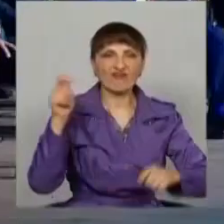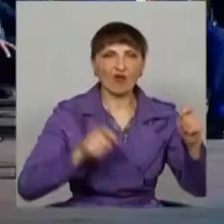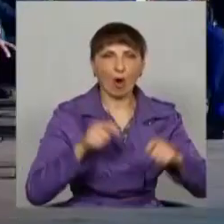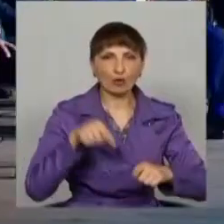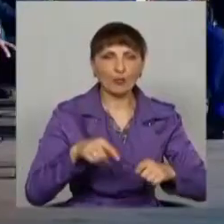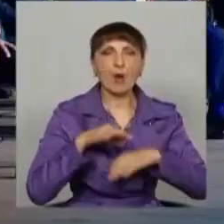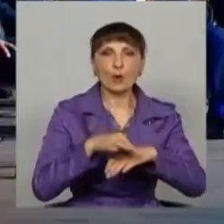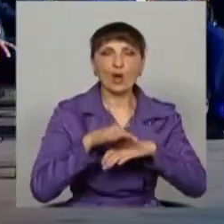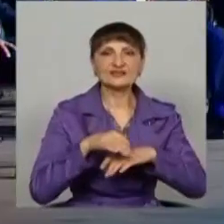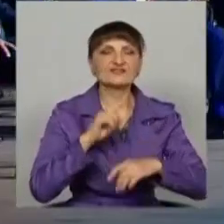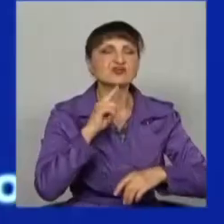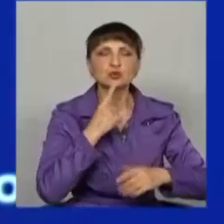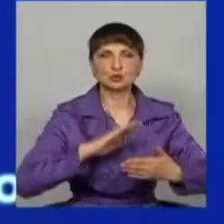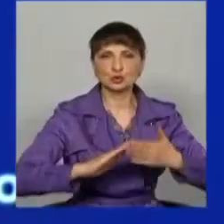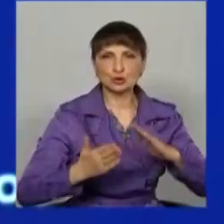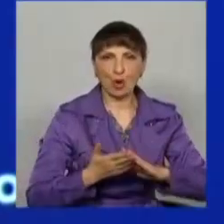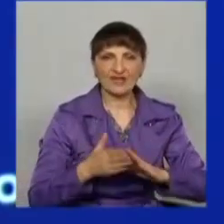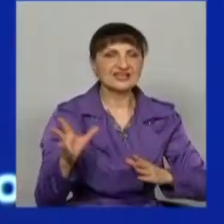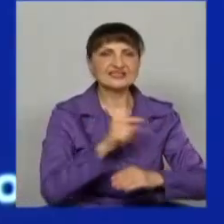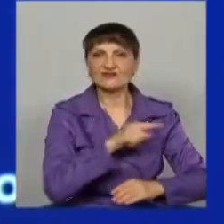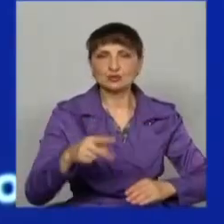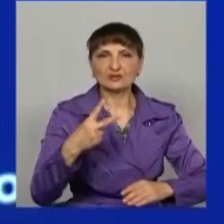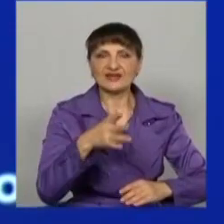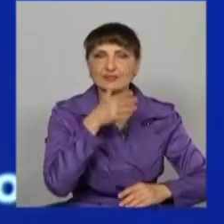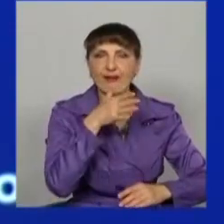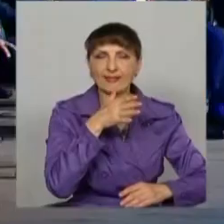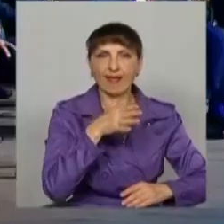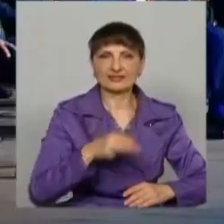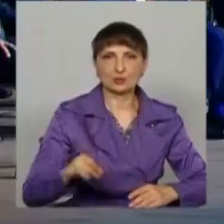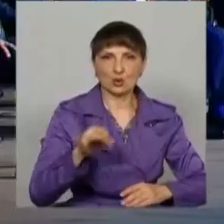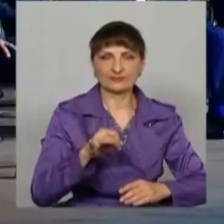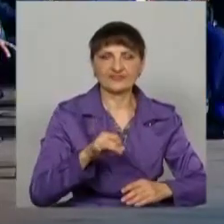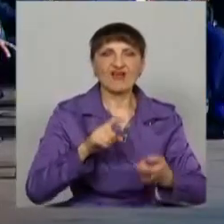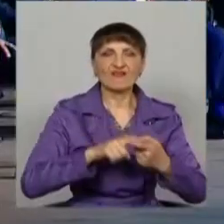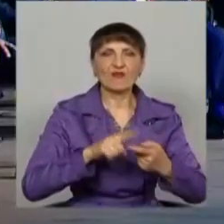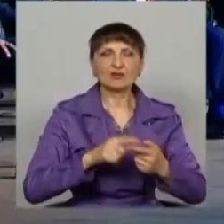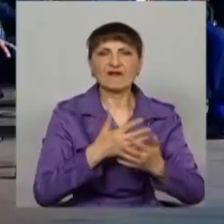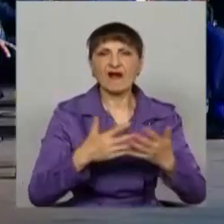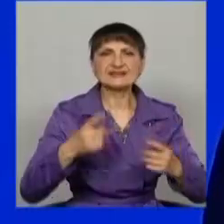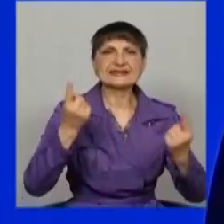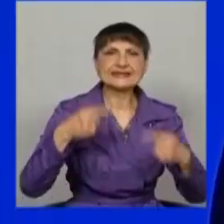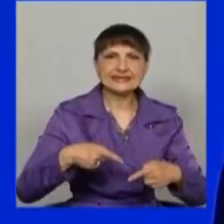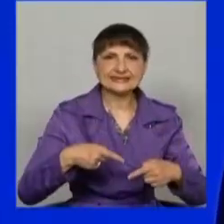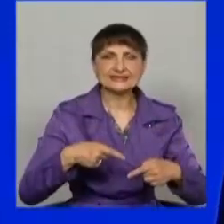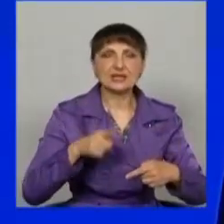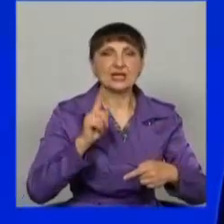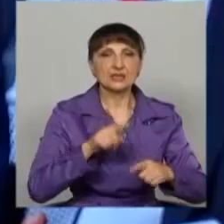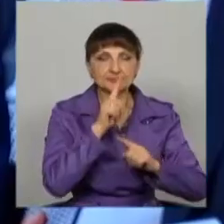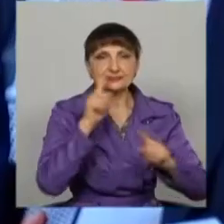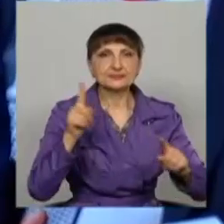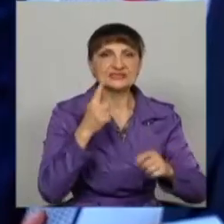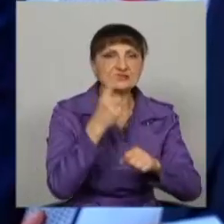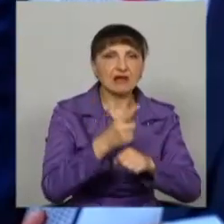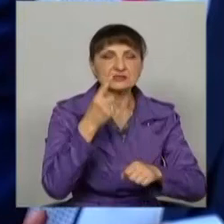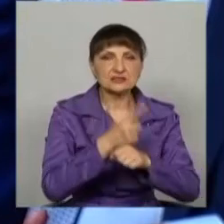году проходил в самых сложных условиях за всю его 25-летнюю историю. На фоне геополитического кризиса и беспрецедентных